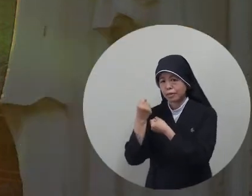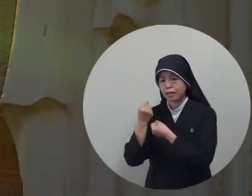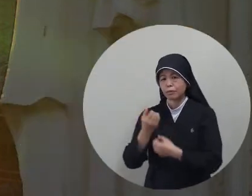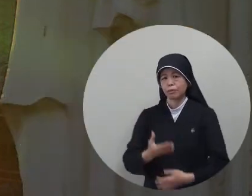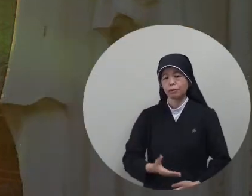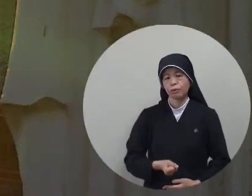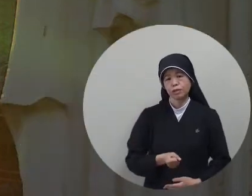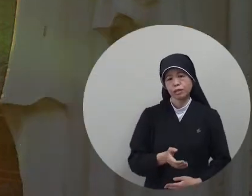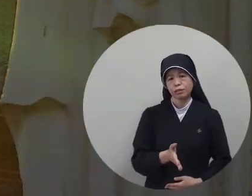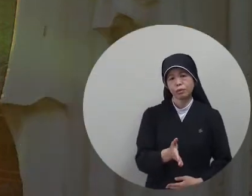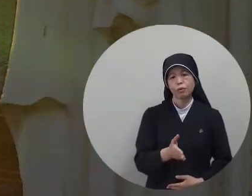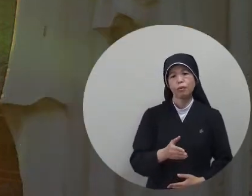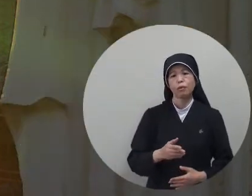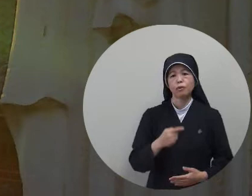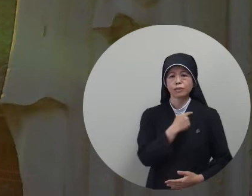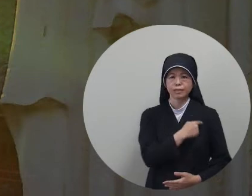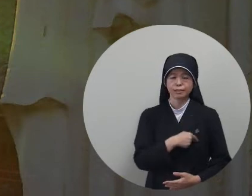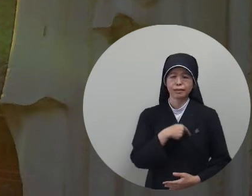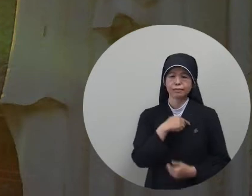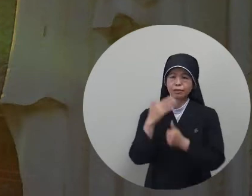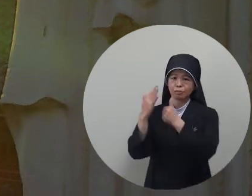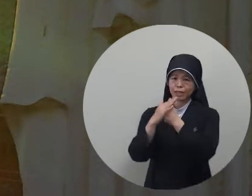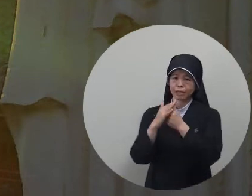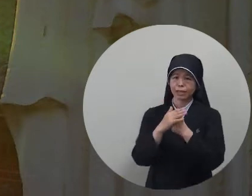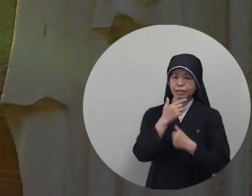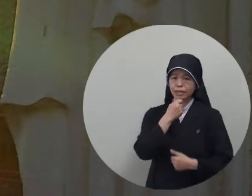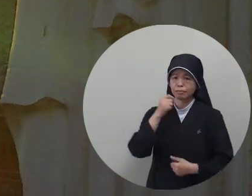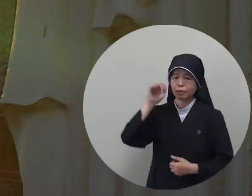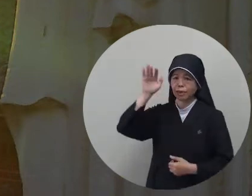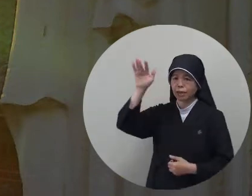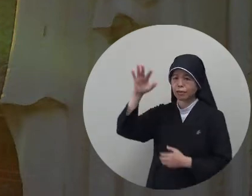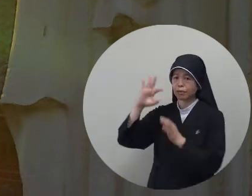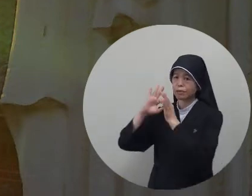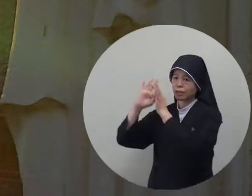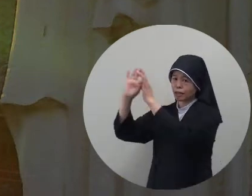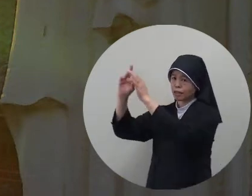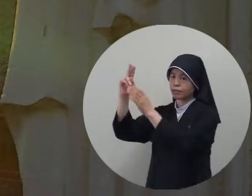神への信頼と信仰心が強まり、希望